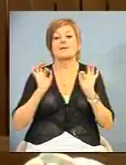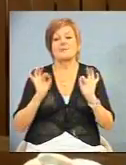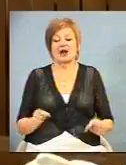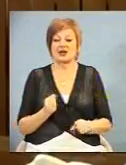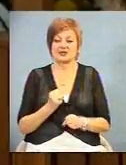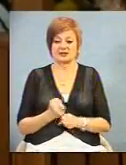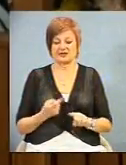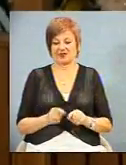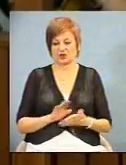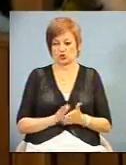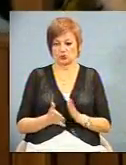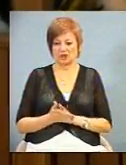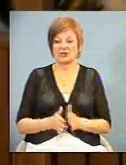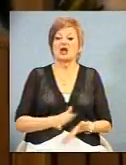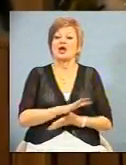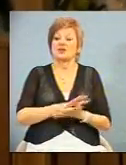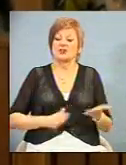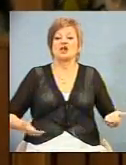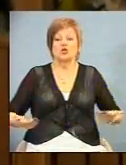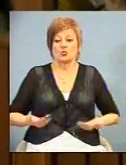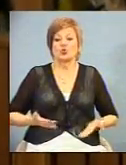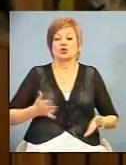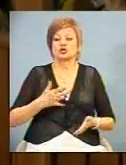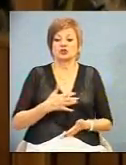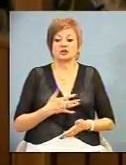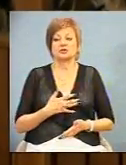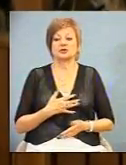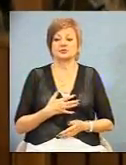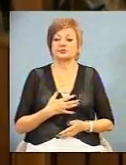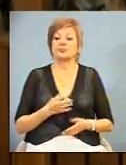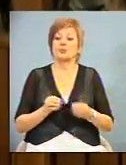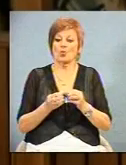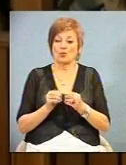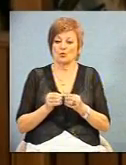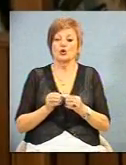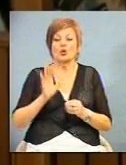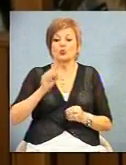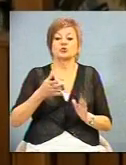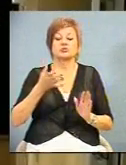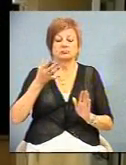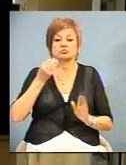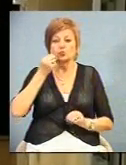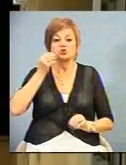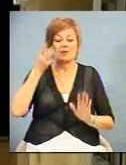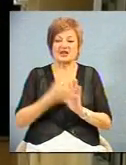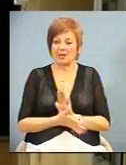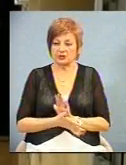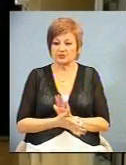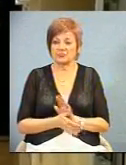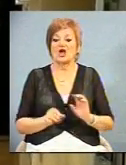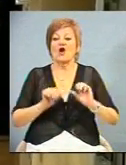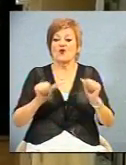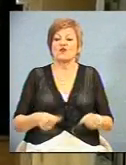зробити в цій ситуації. По подальшому житті ми в деяких проблемах будемо розуміти, як правильно вчинити. Форми